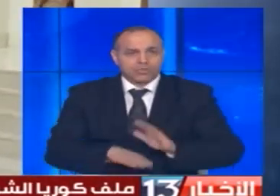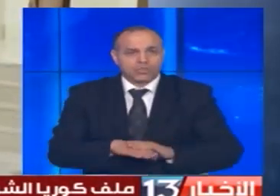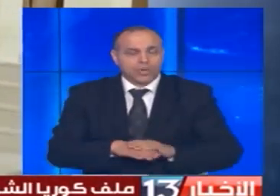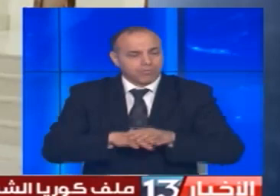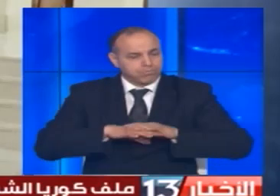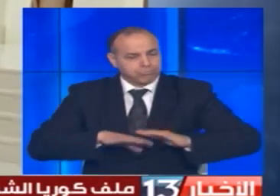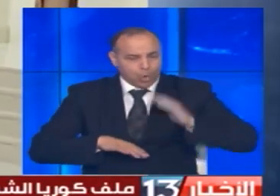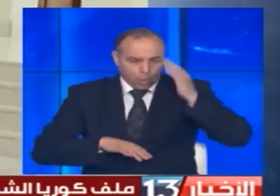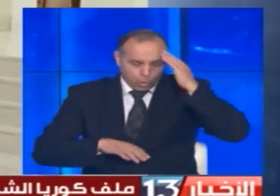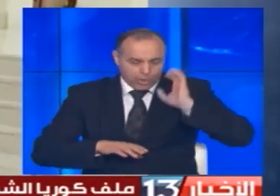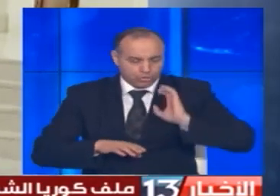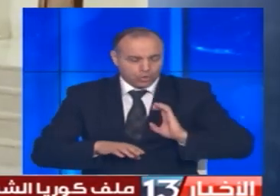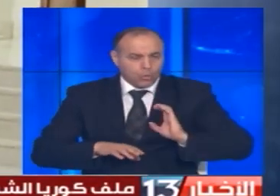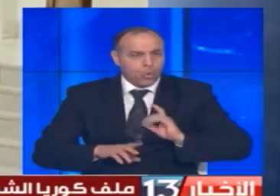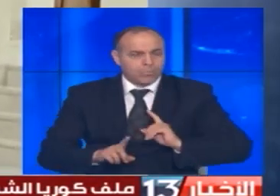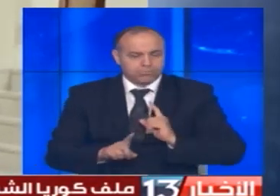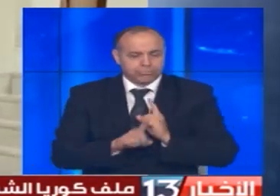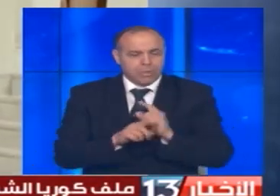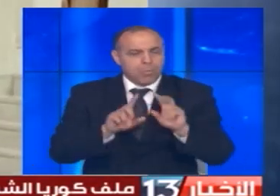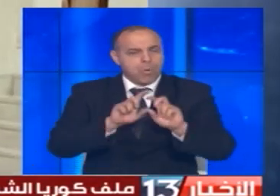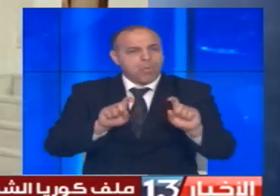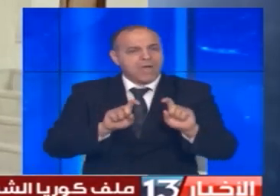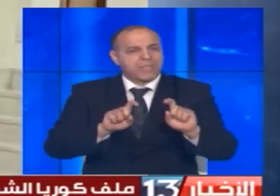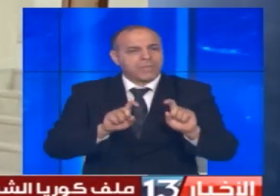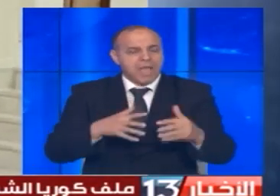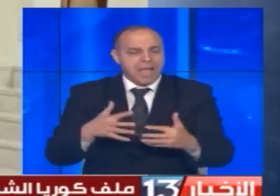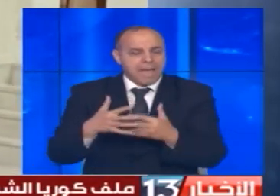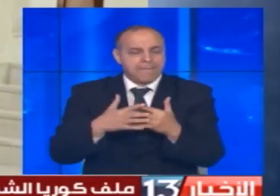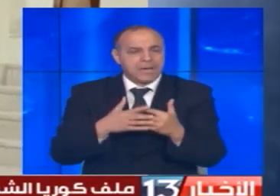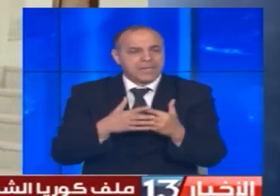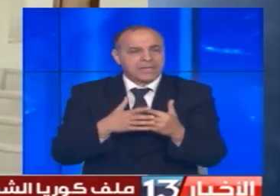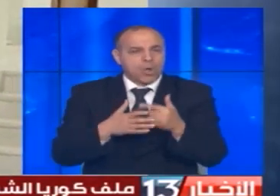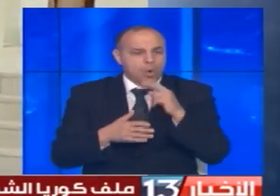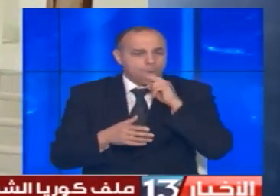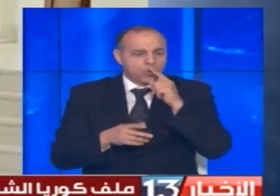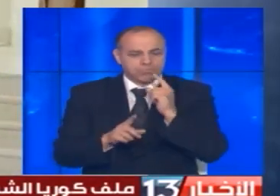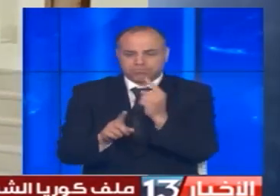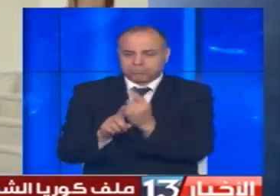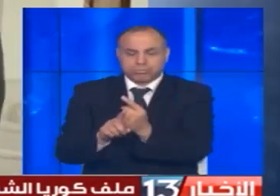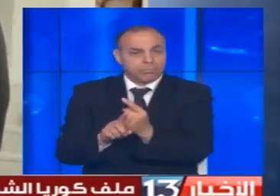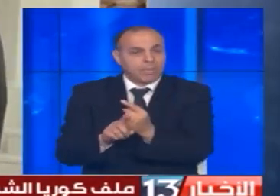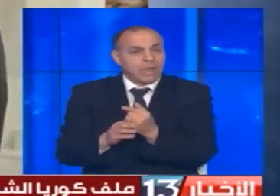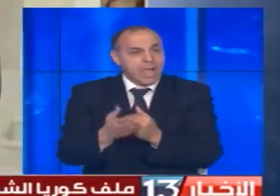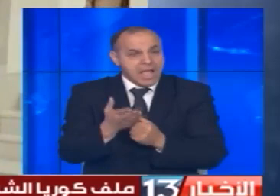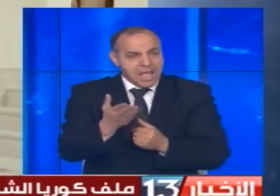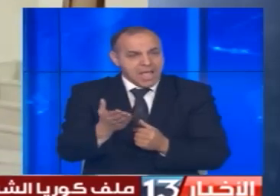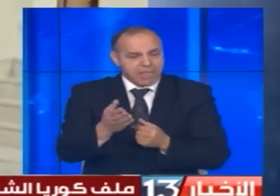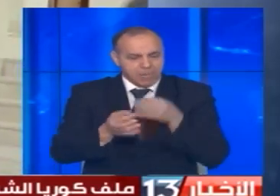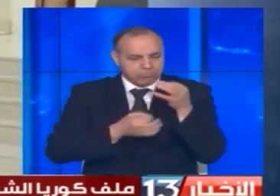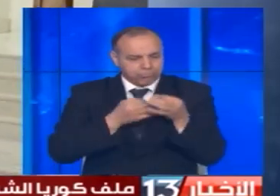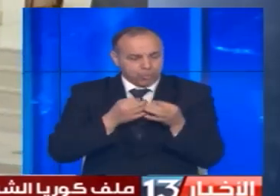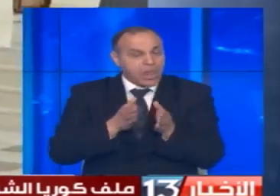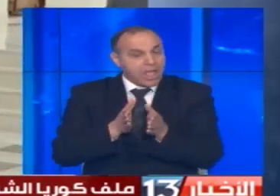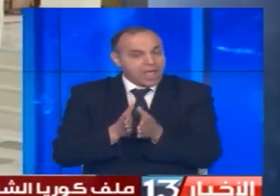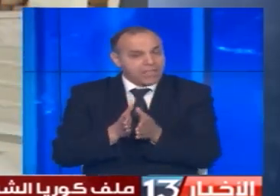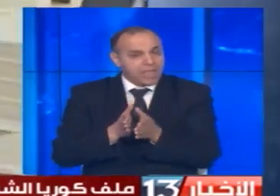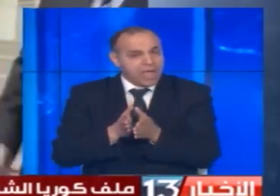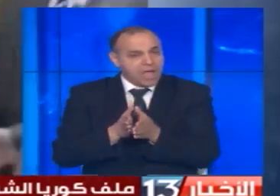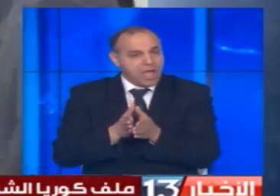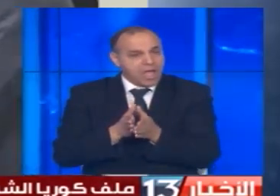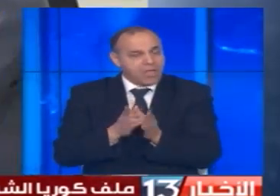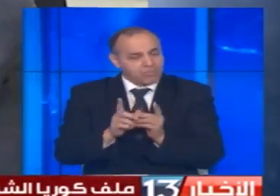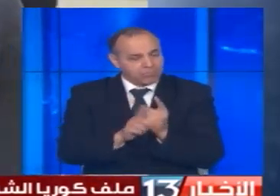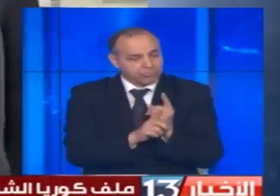القومي الكوري الجنوبي أجرى مباحثات مع البيت الأبيض إعدادا للقاء، وصرح من جهته بأن غاية